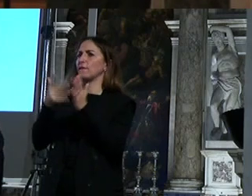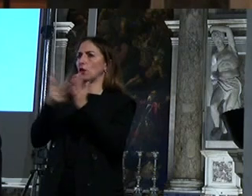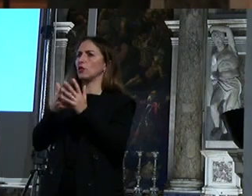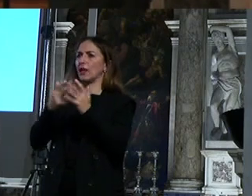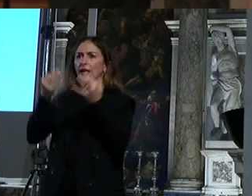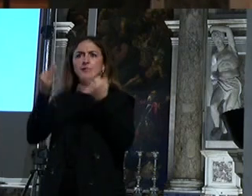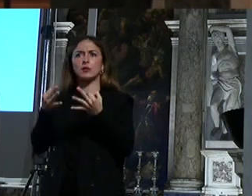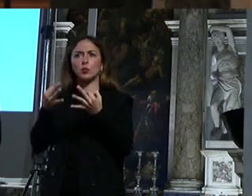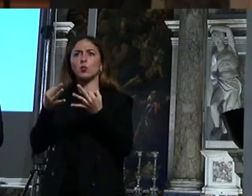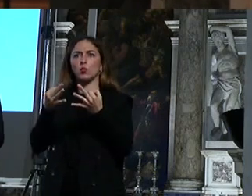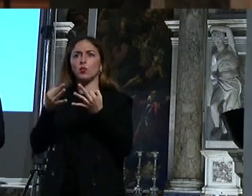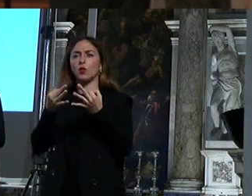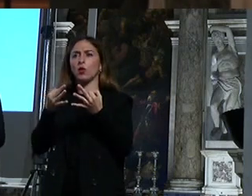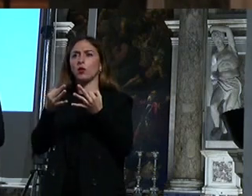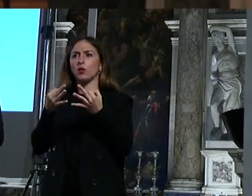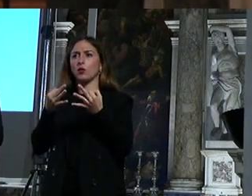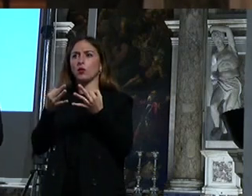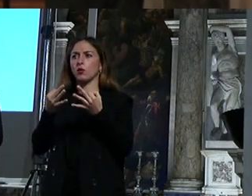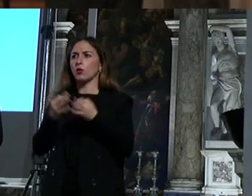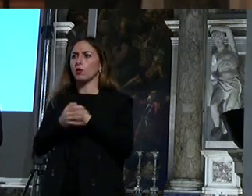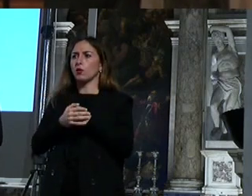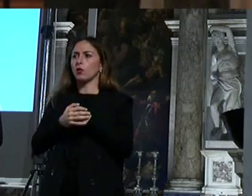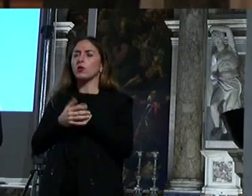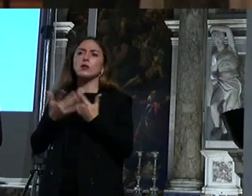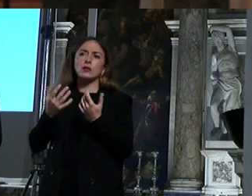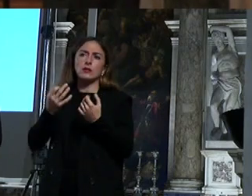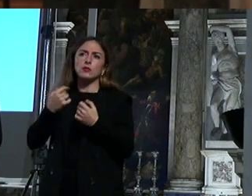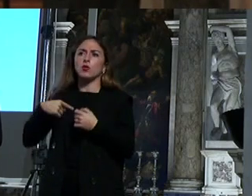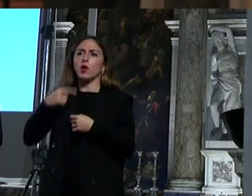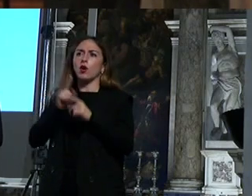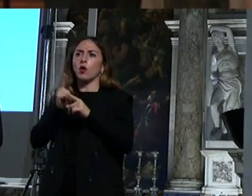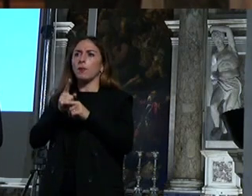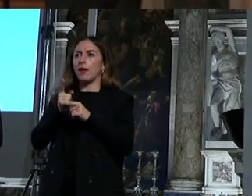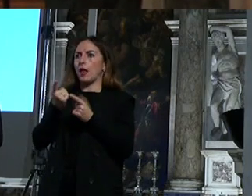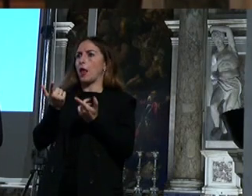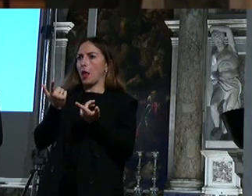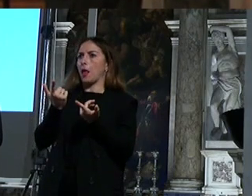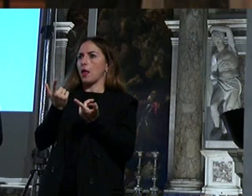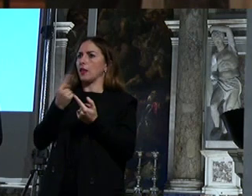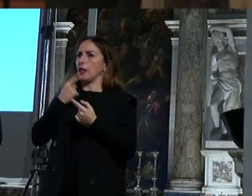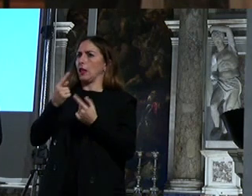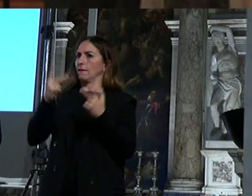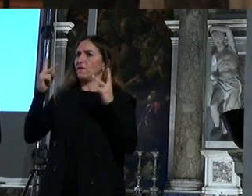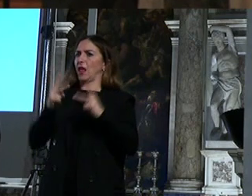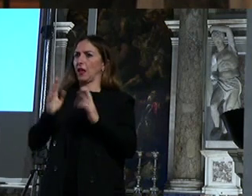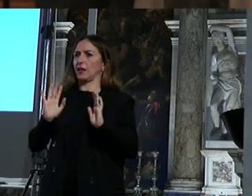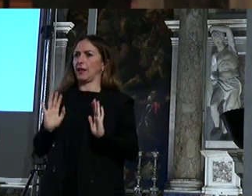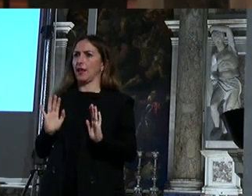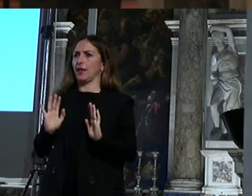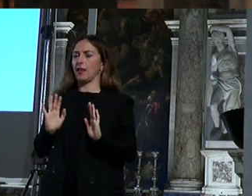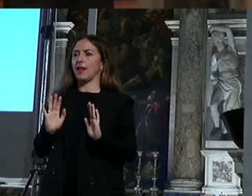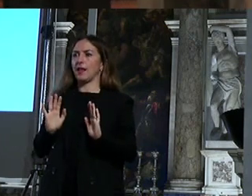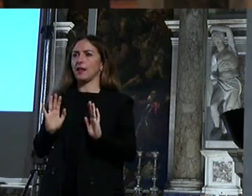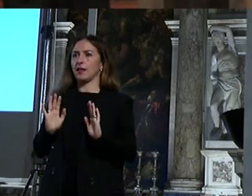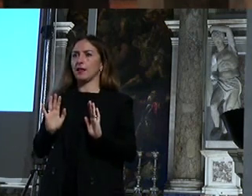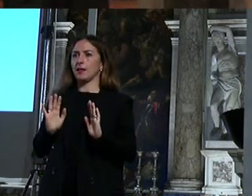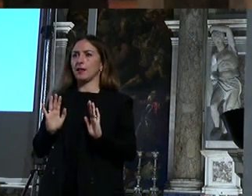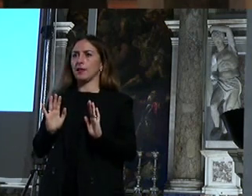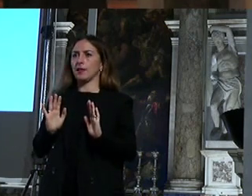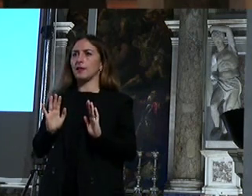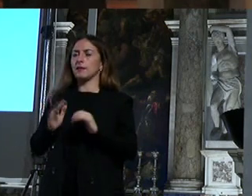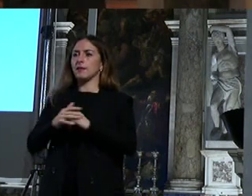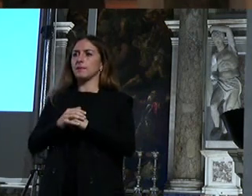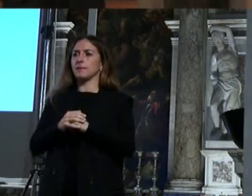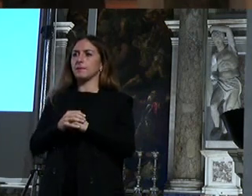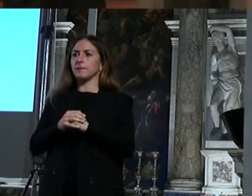che non saremo qui a omettere, ma avere dal vivo o